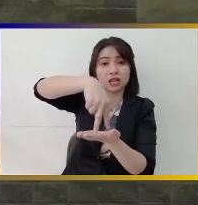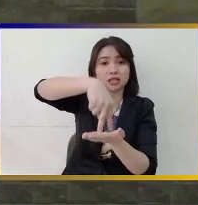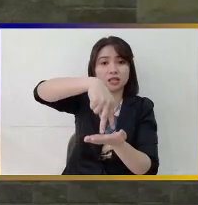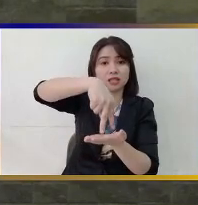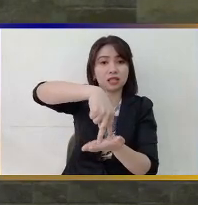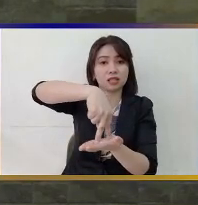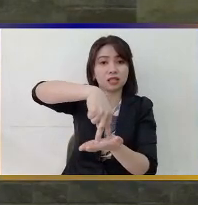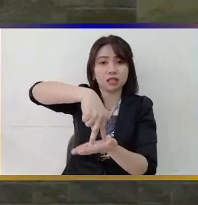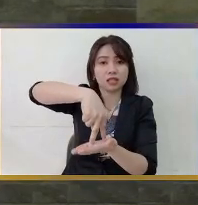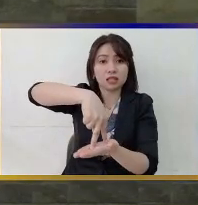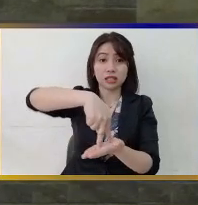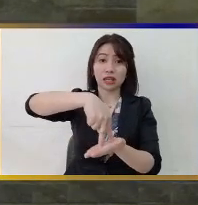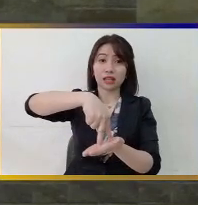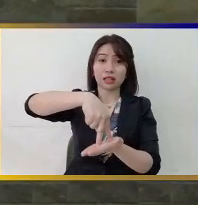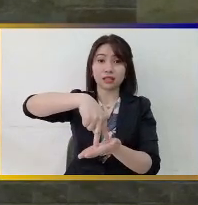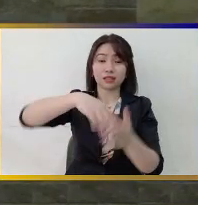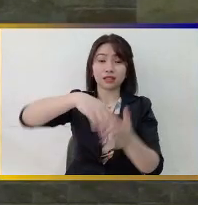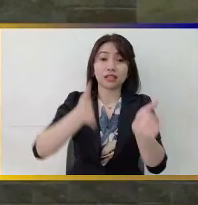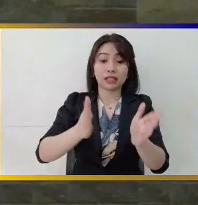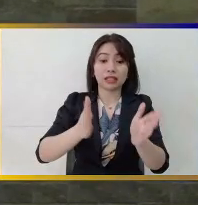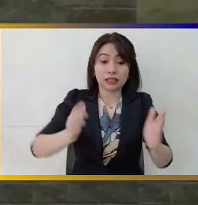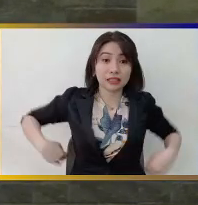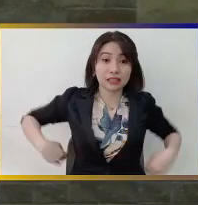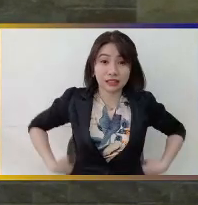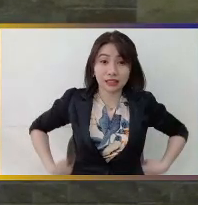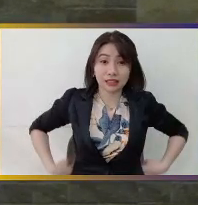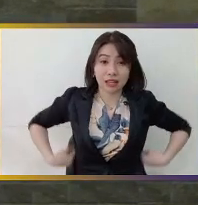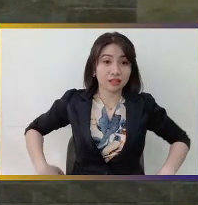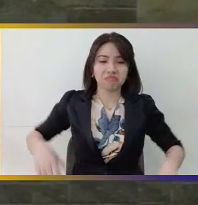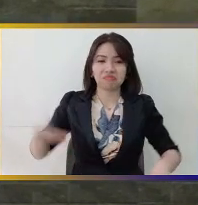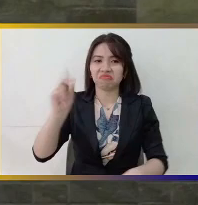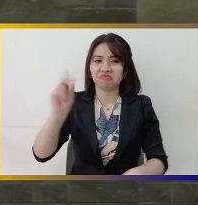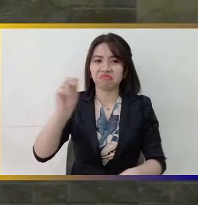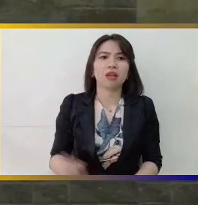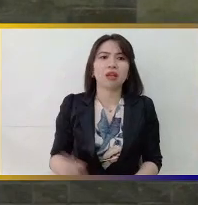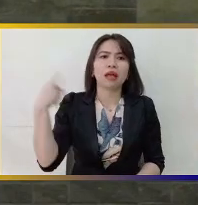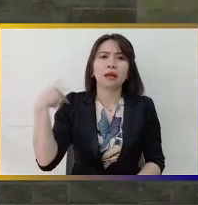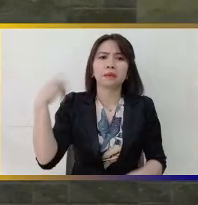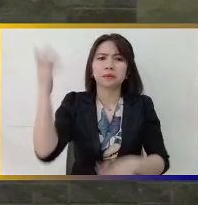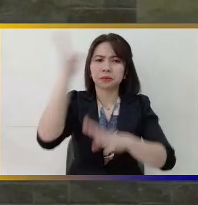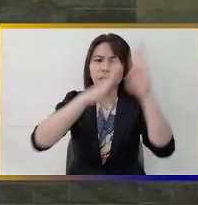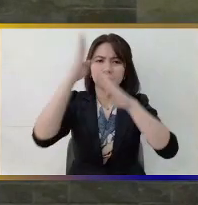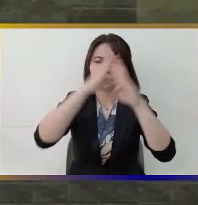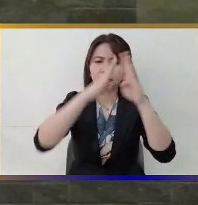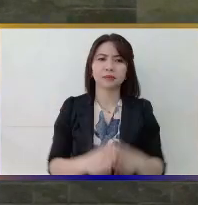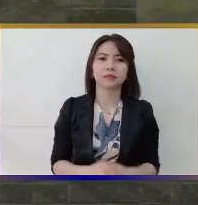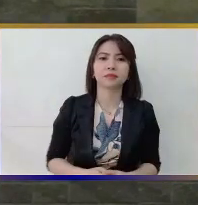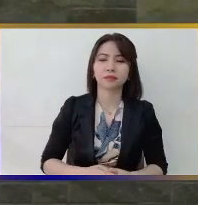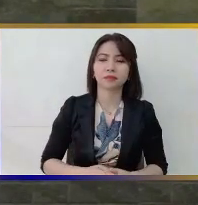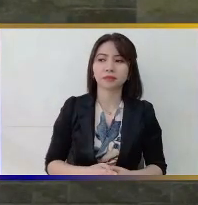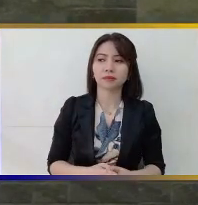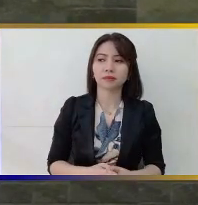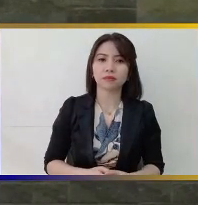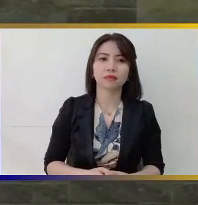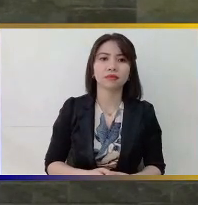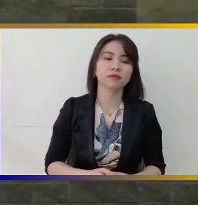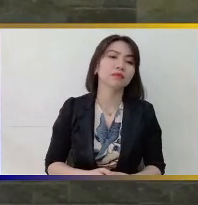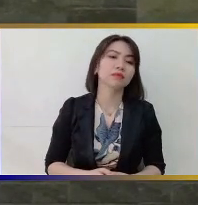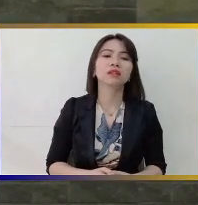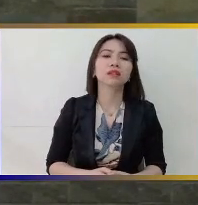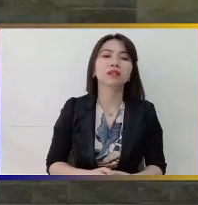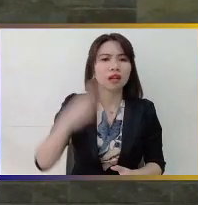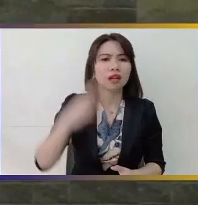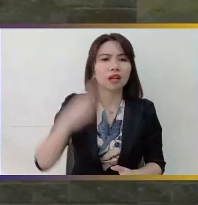Hindi siya. So nakukuha niyo mga kapatid, nagkaroon siya ng problema. Here is what I'm saying. The reason kung bakit tinawag ko po itong